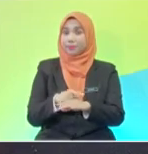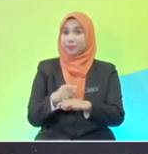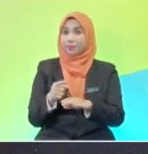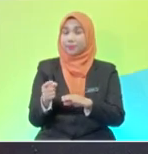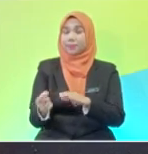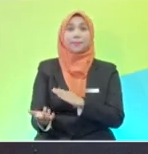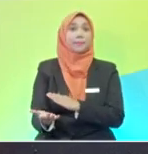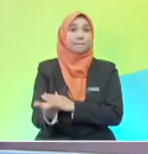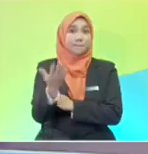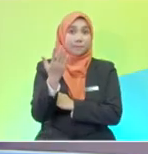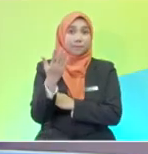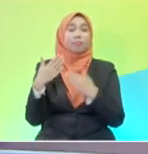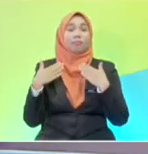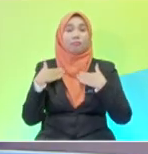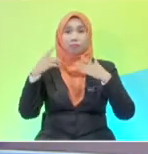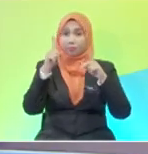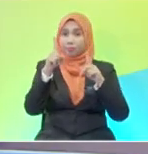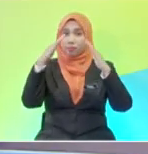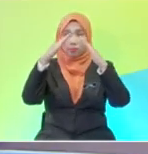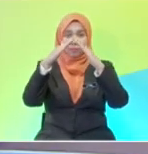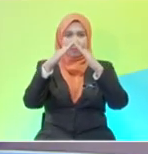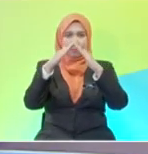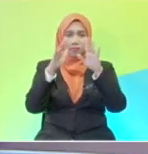siang kita berada dalam satu rumah betul